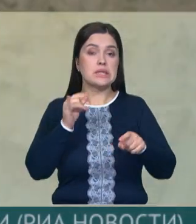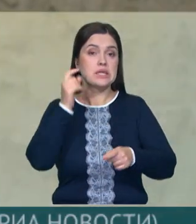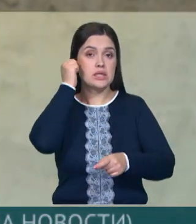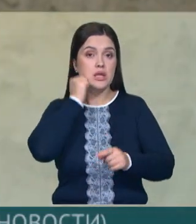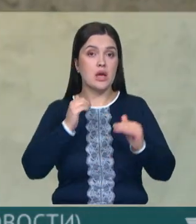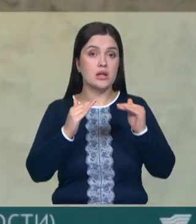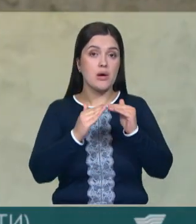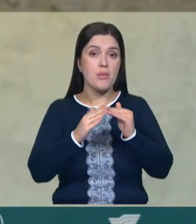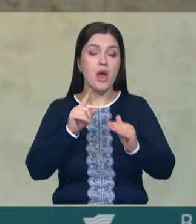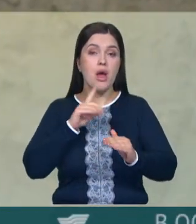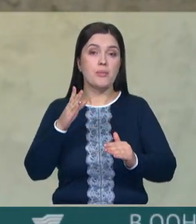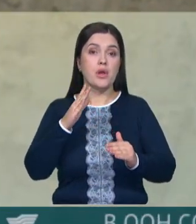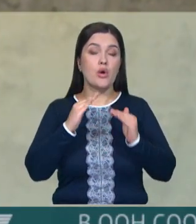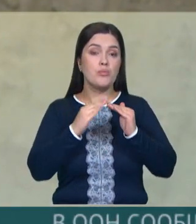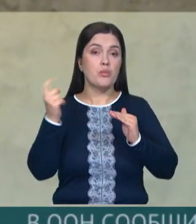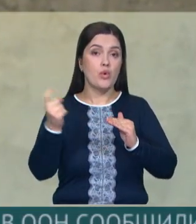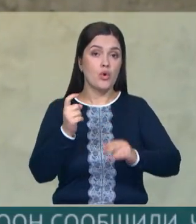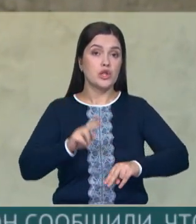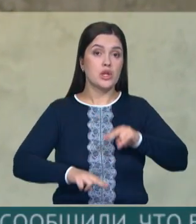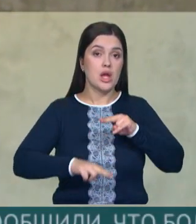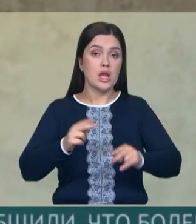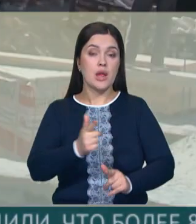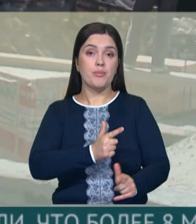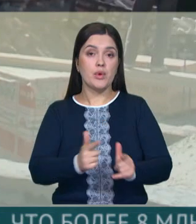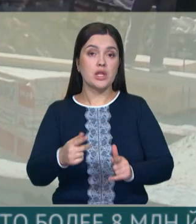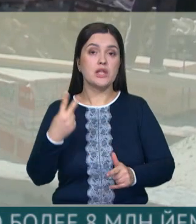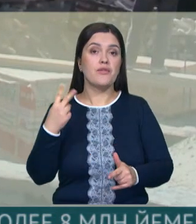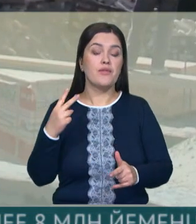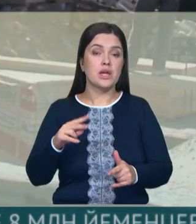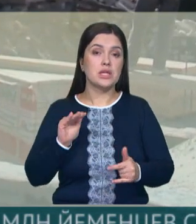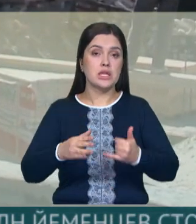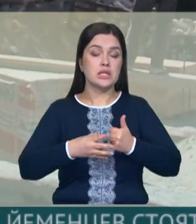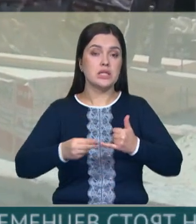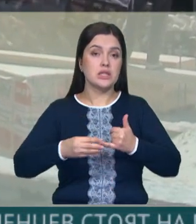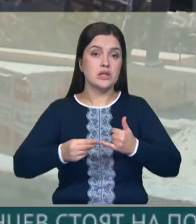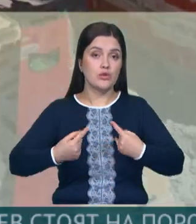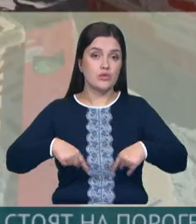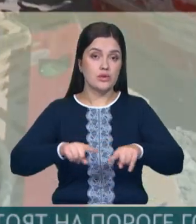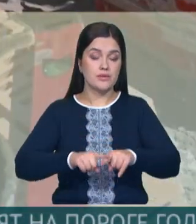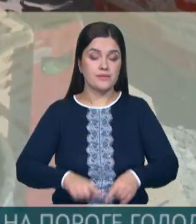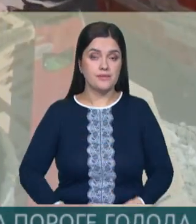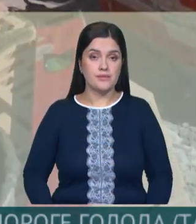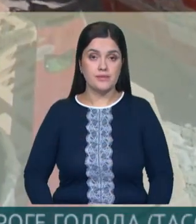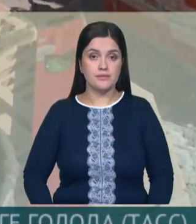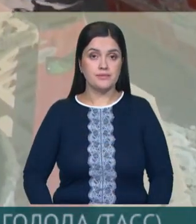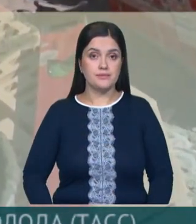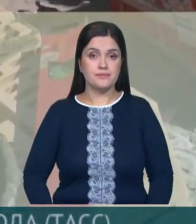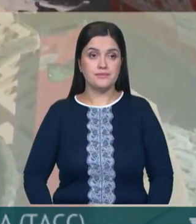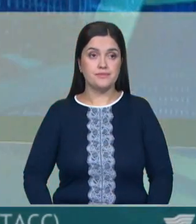из аварийных домов. А под индивидуальное жилищное строительство подготовлено более 20 тысяч земельных